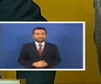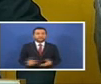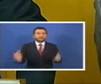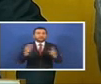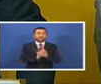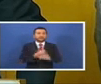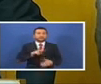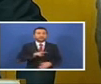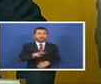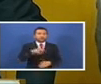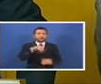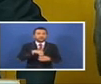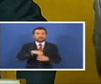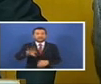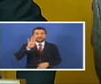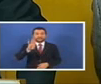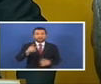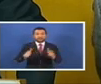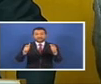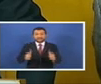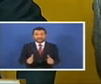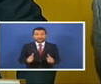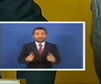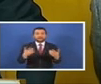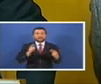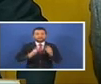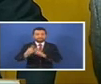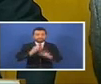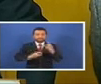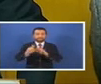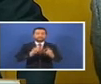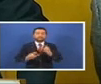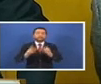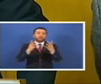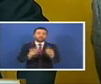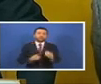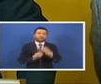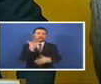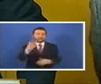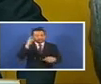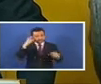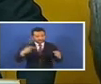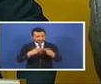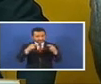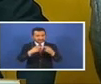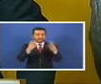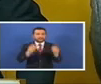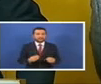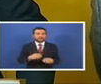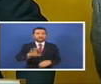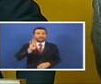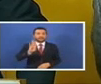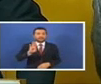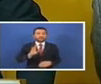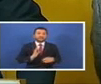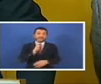Barışın yolu demokratik zeminde diyalog oluşturarak, tartışarak,